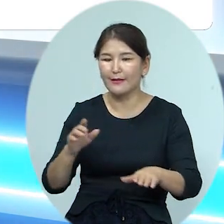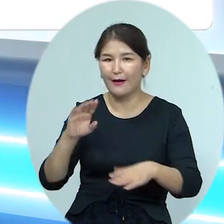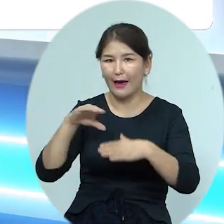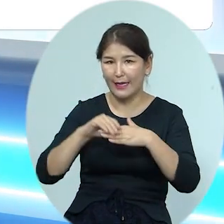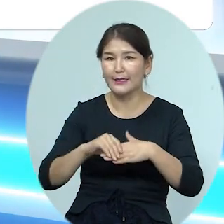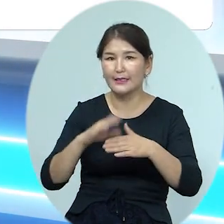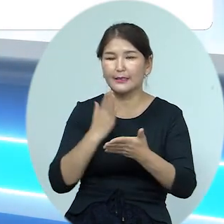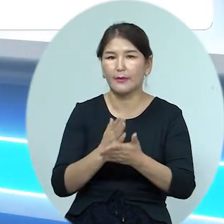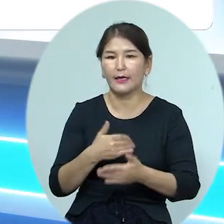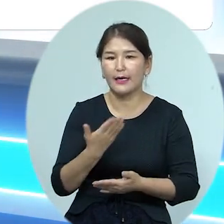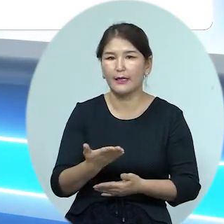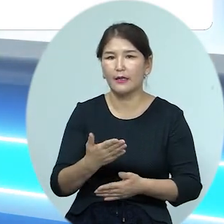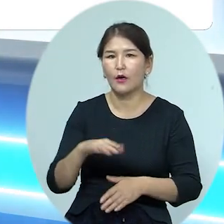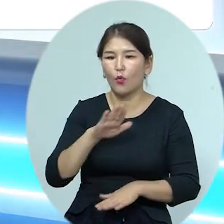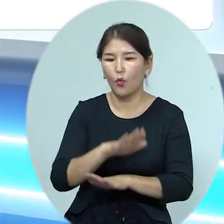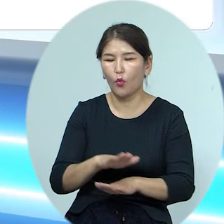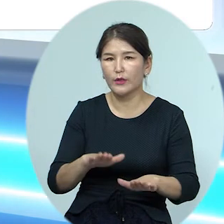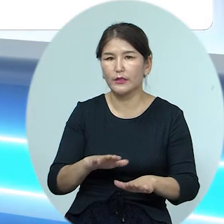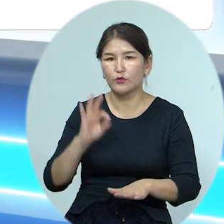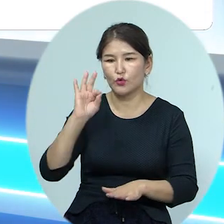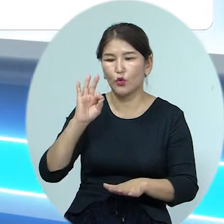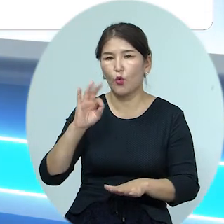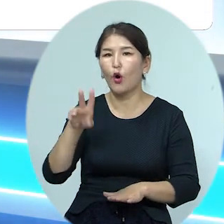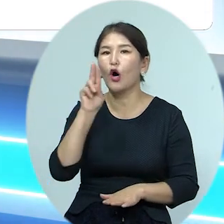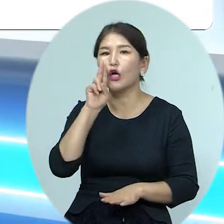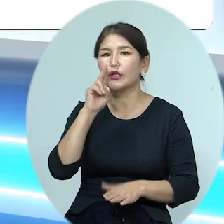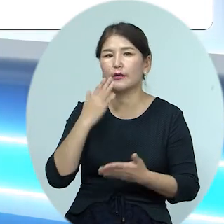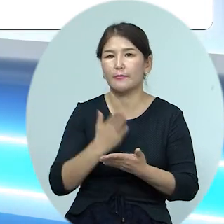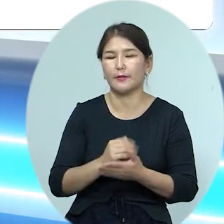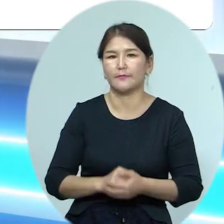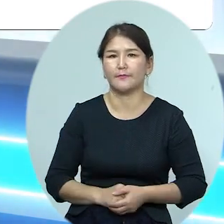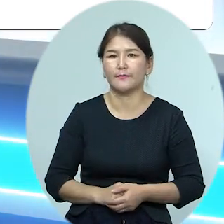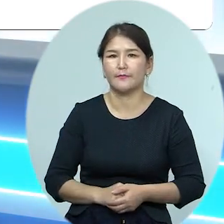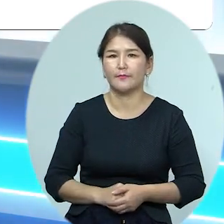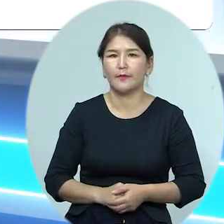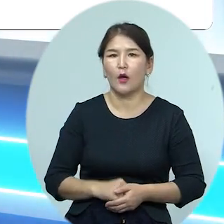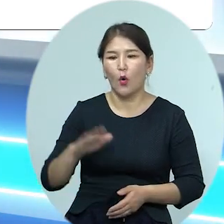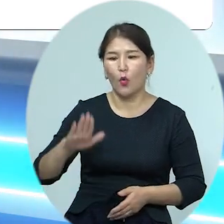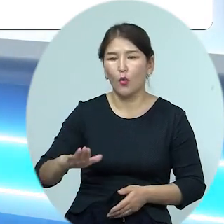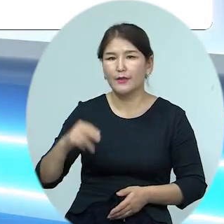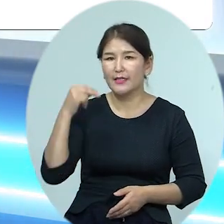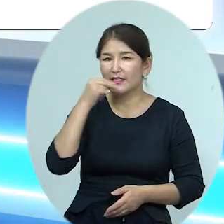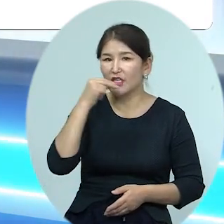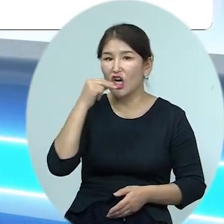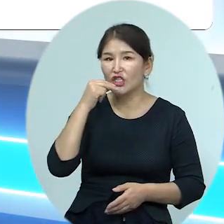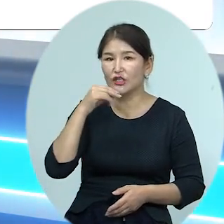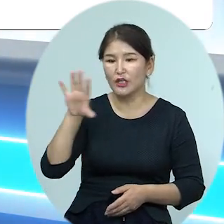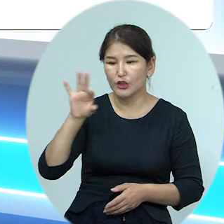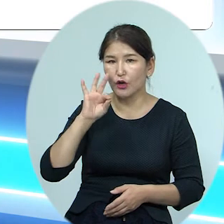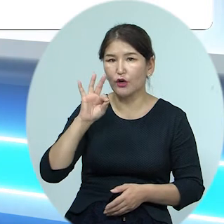үг. Энэ нь хүүхдэд ээлтэй хооллолт болно. Та хүүхдтэй сойд сонгохдоо